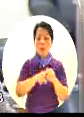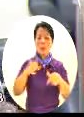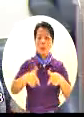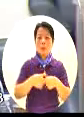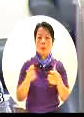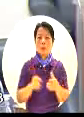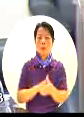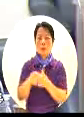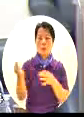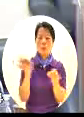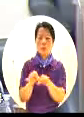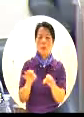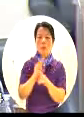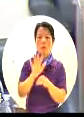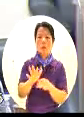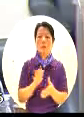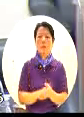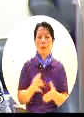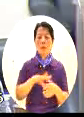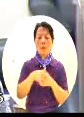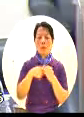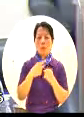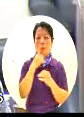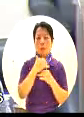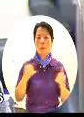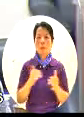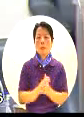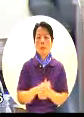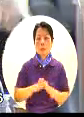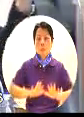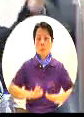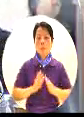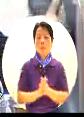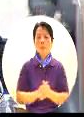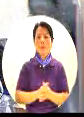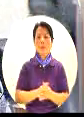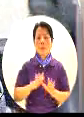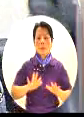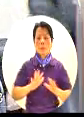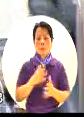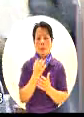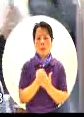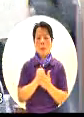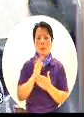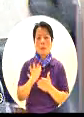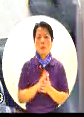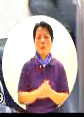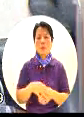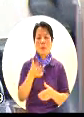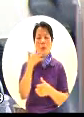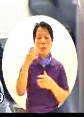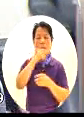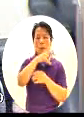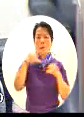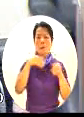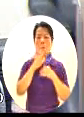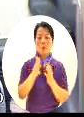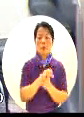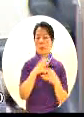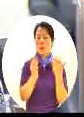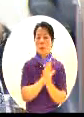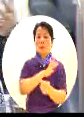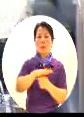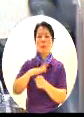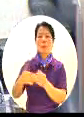直在投入哈、啊，所以包括即马现有的部分、南新的部分已经额满